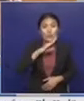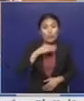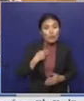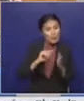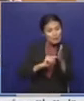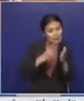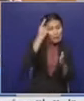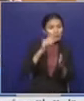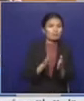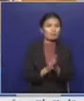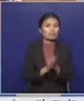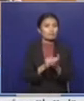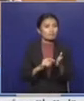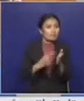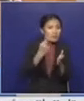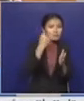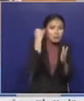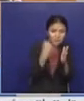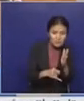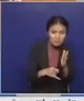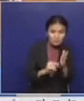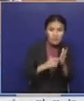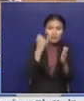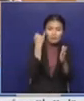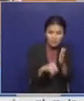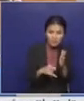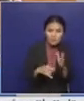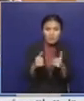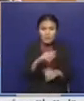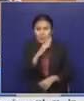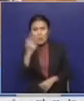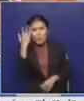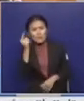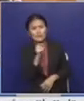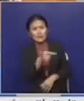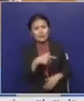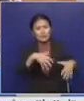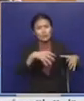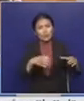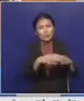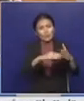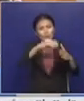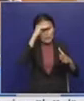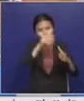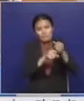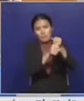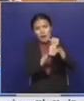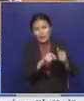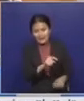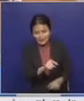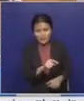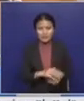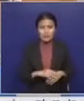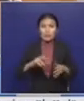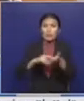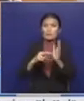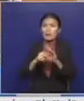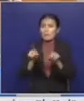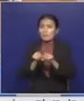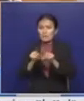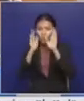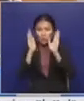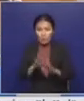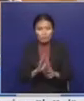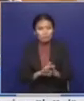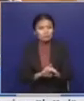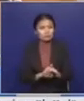หากยังเข้าใจว่าสิ่งที่นักเรียนนิสิตนักศึกษากำลังเรียกร้องกำลังแสดงออกอยู่นั้นเป็นผลมาจากการล้างสมอง